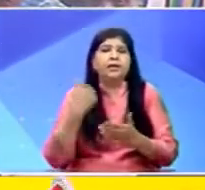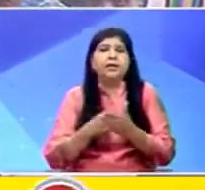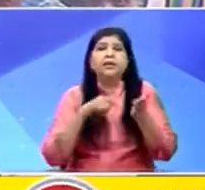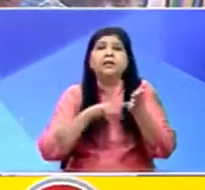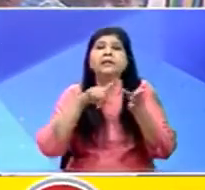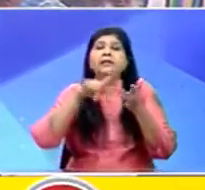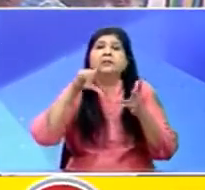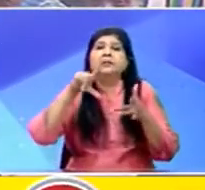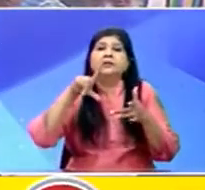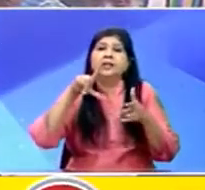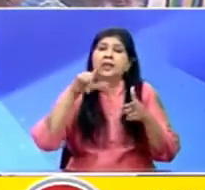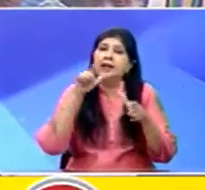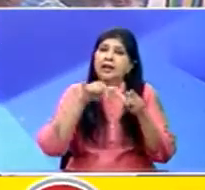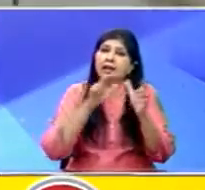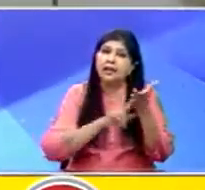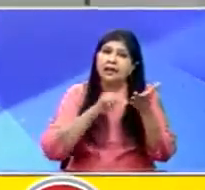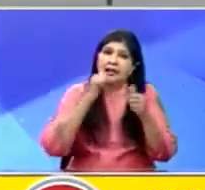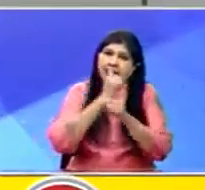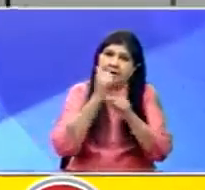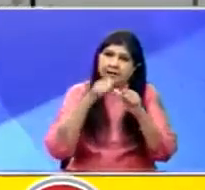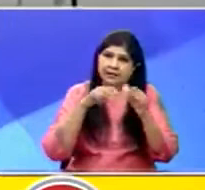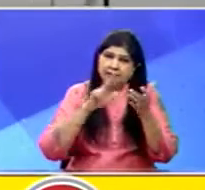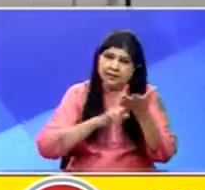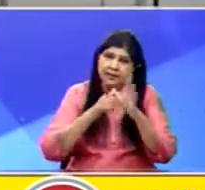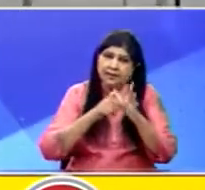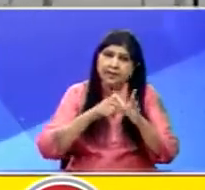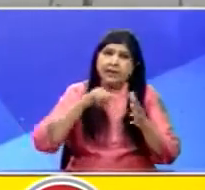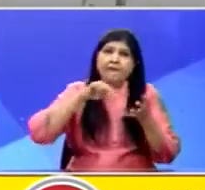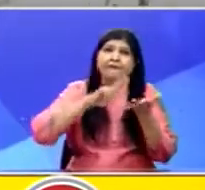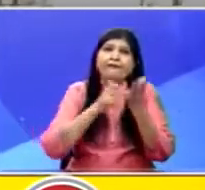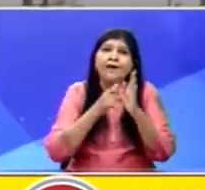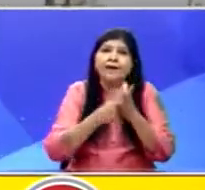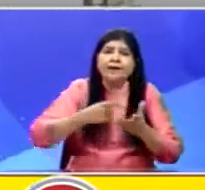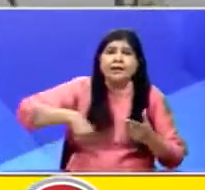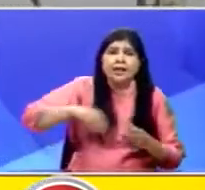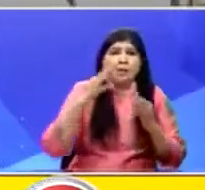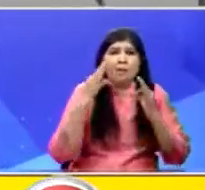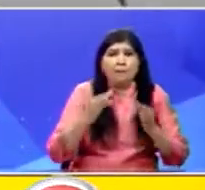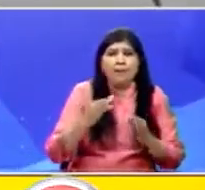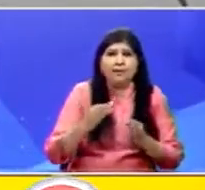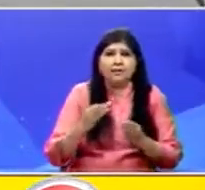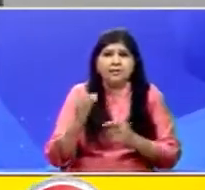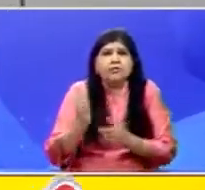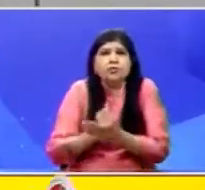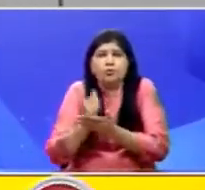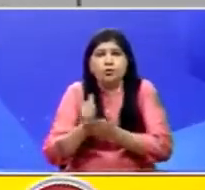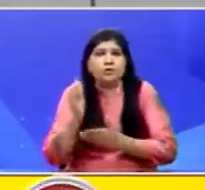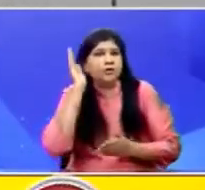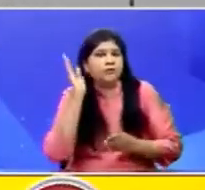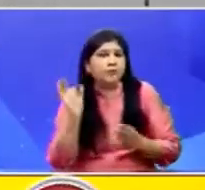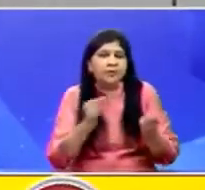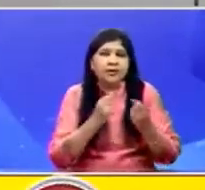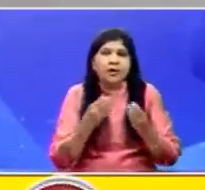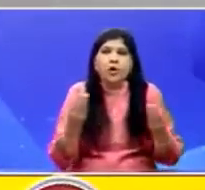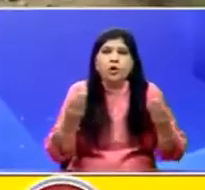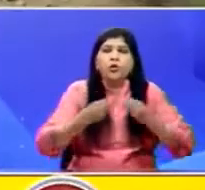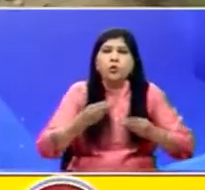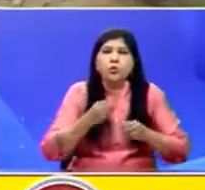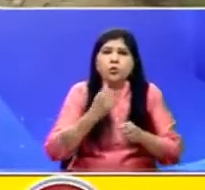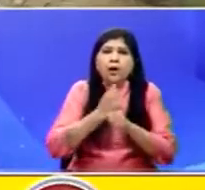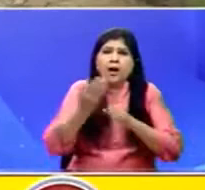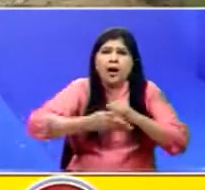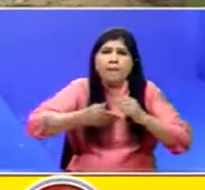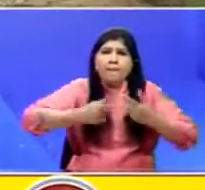तेलंगाना के वारंगल के एक शानदार प्रयास की जानकारी मिली है। यहाँ एक नई ग्राम पंचायत का गठन हुआ